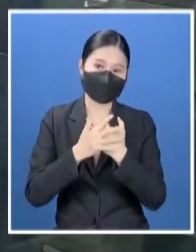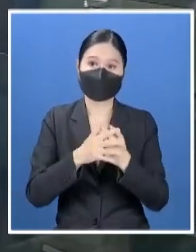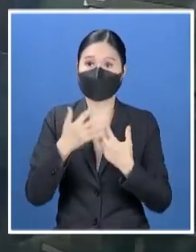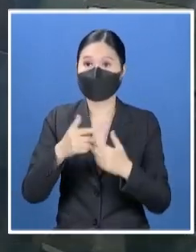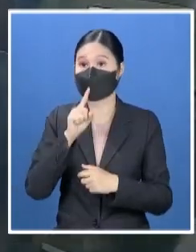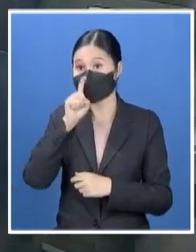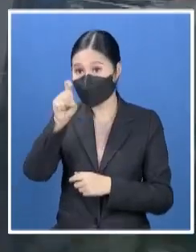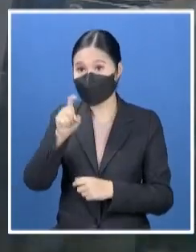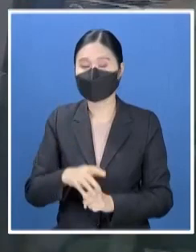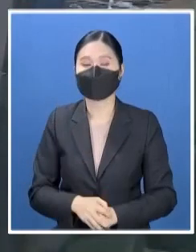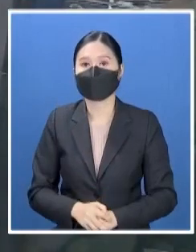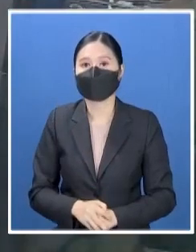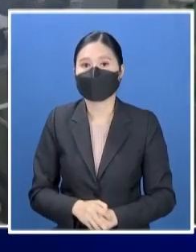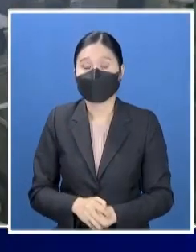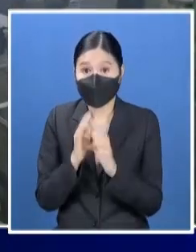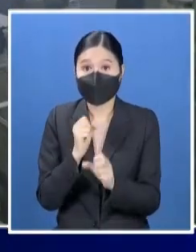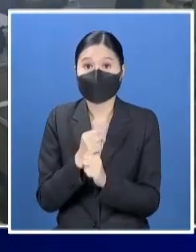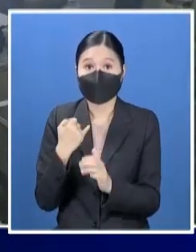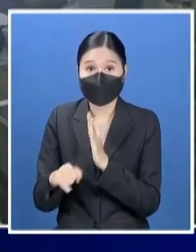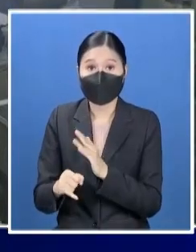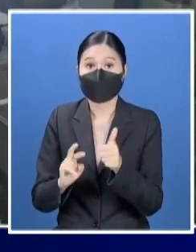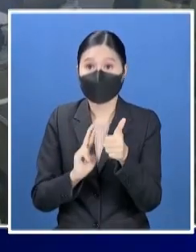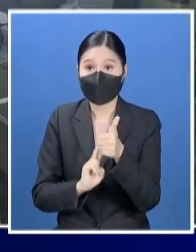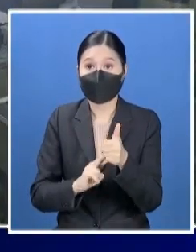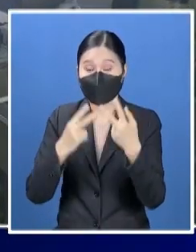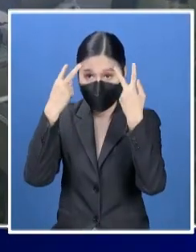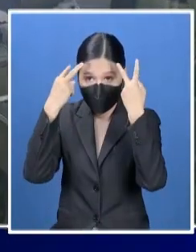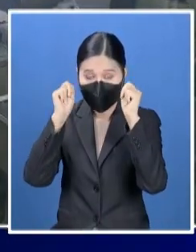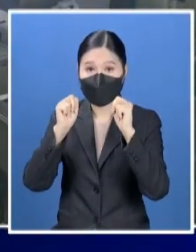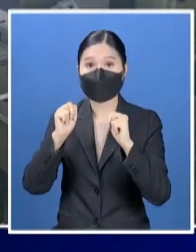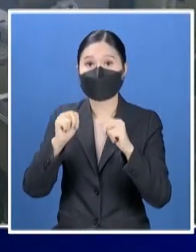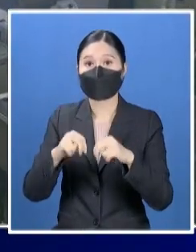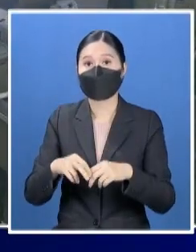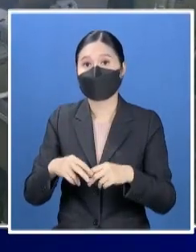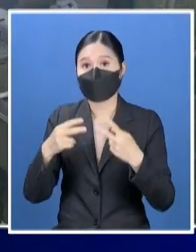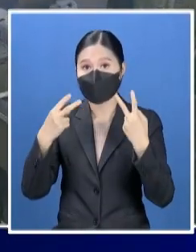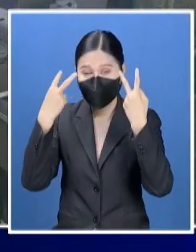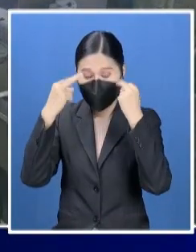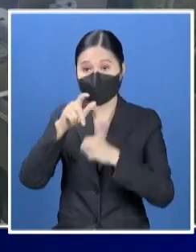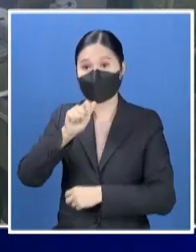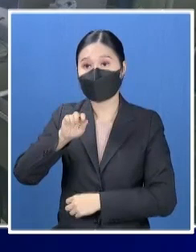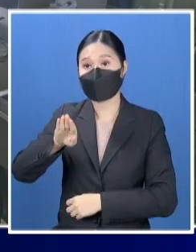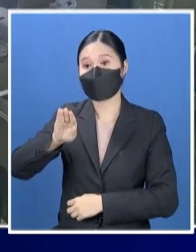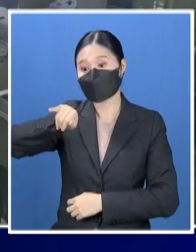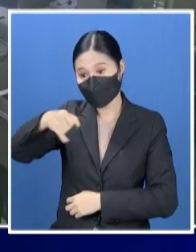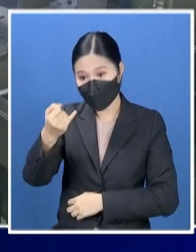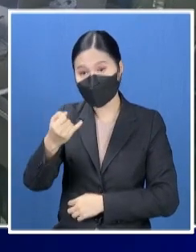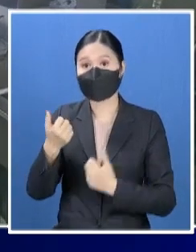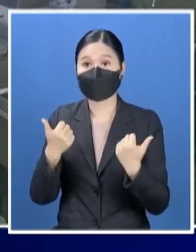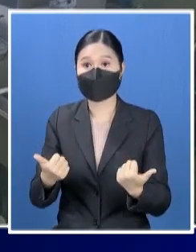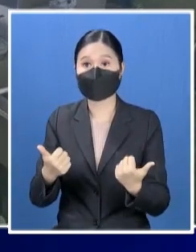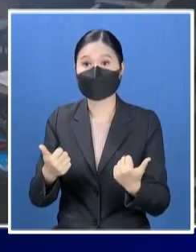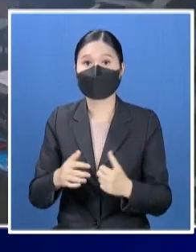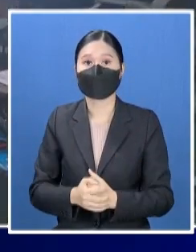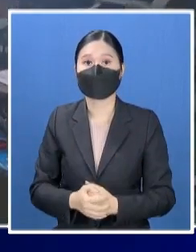และแล้วก็ถามว่าเอาจริงคนก่อเหตุที่บอกว่าเป็นรองนายกอบตขออภัยรมนายกองค์การบริหารส่วนจังหวัดเนี่ยตอน